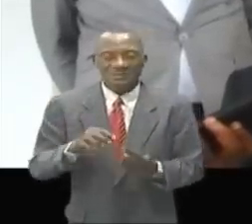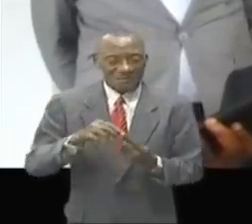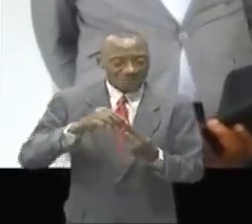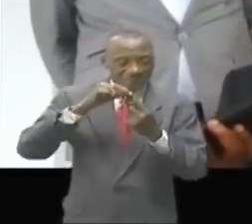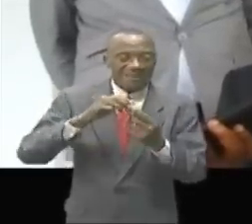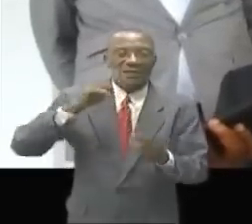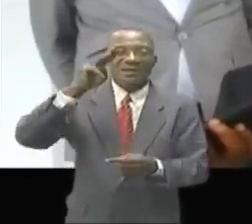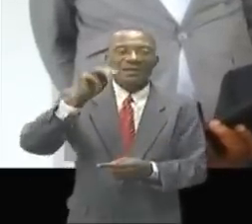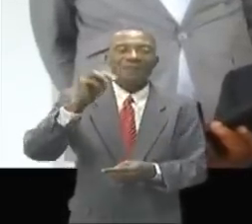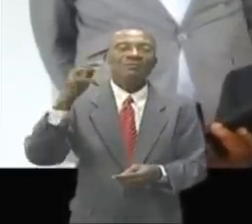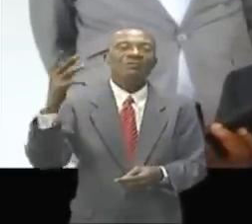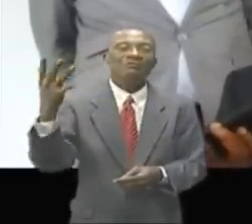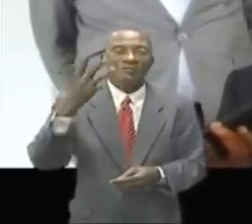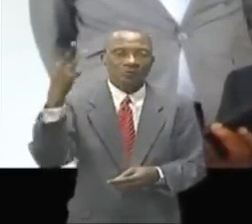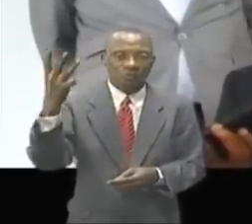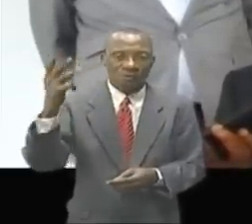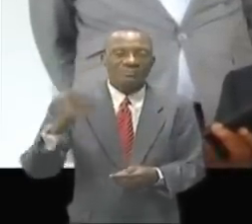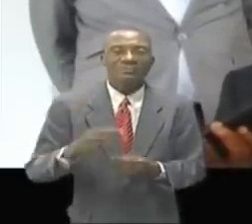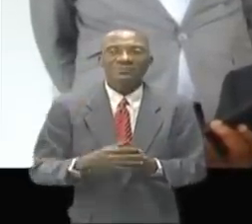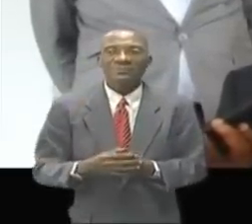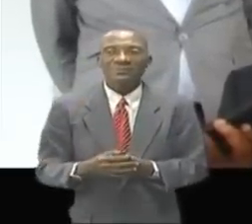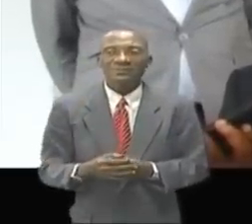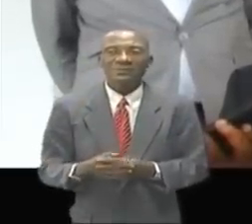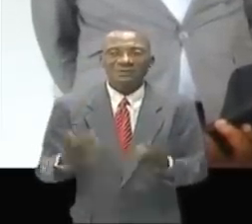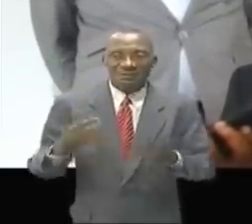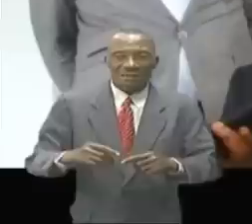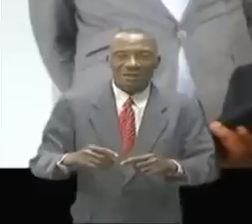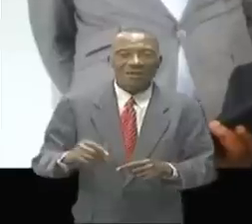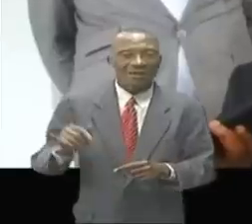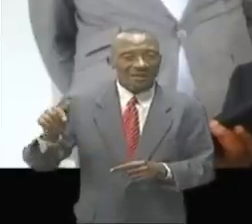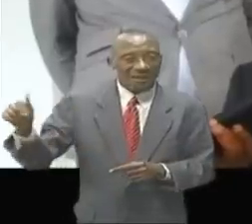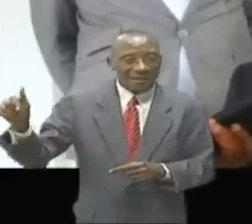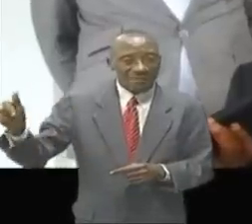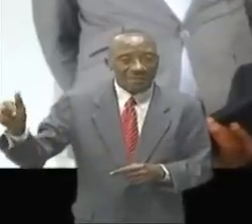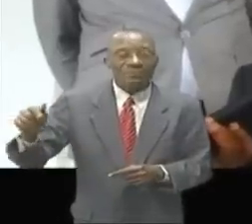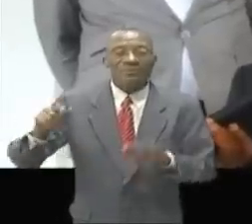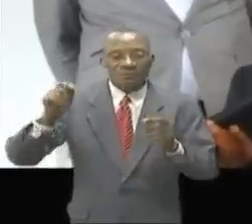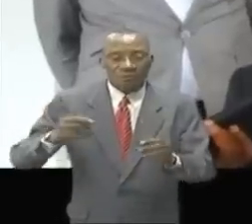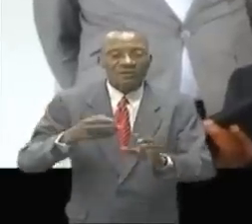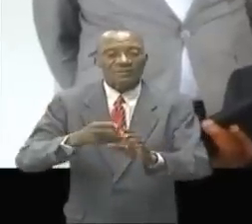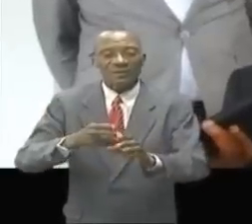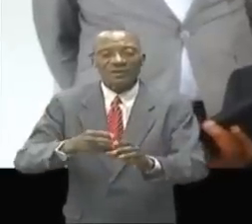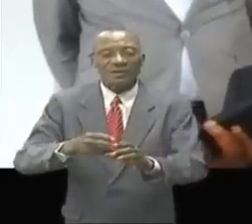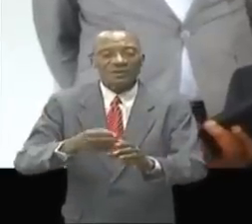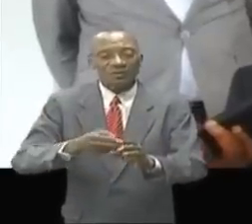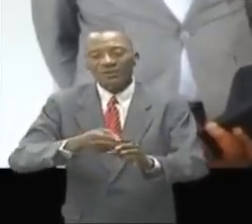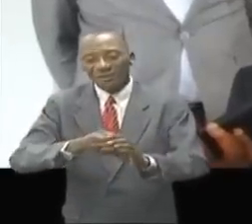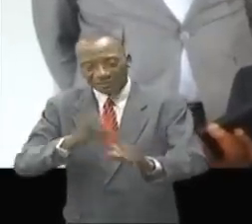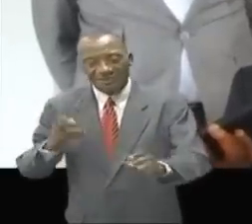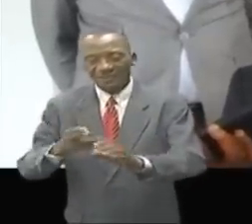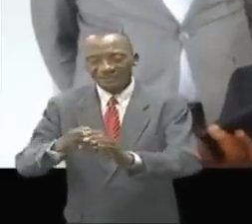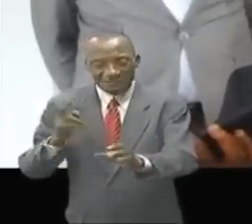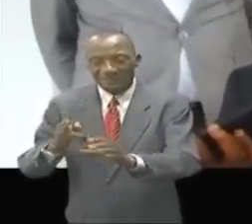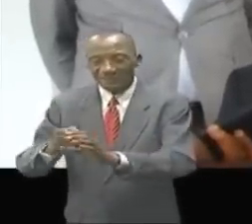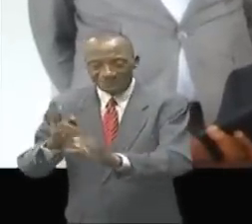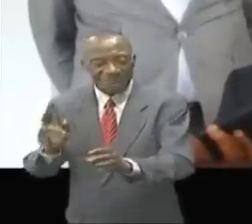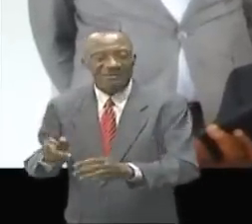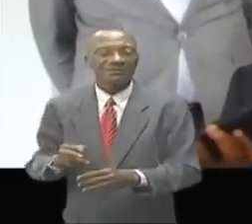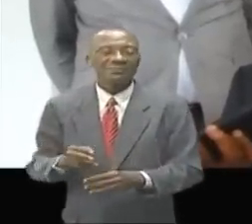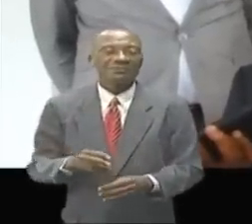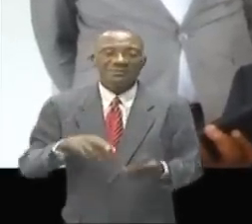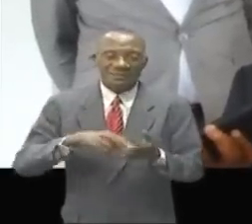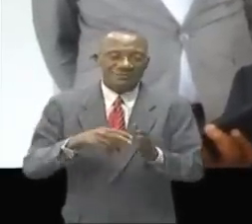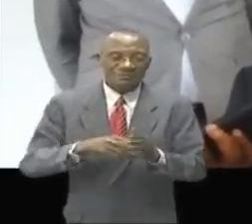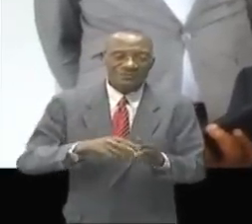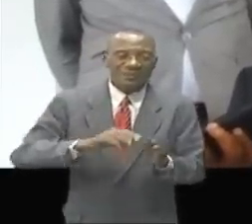M23, lorsqu'ils auront dégagé des positions qu'ils ont occupées aujourd'hui à Bounagana et qu'ils seront